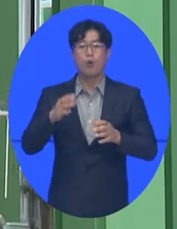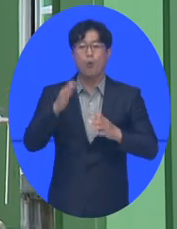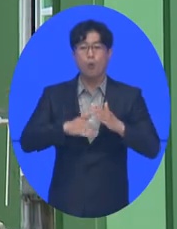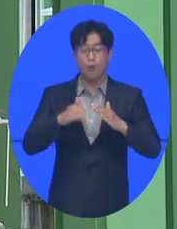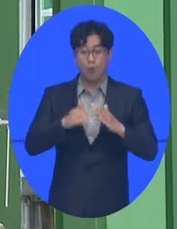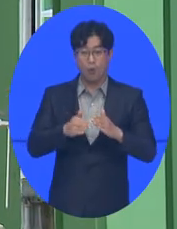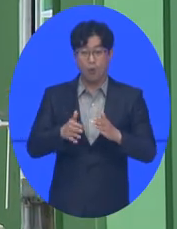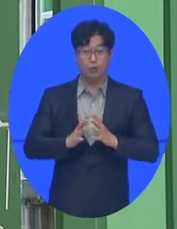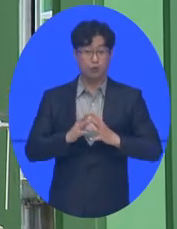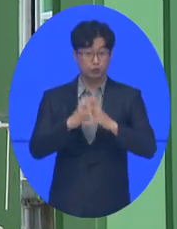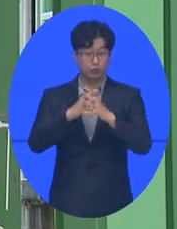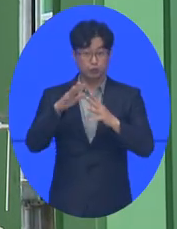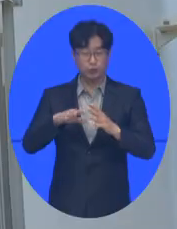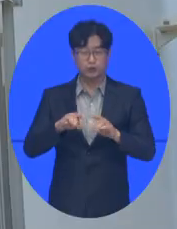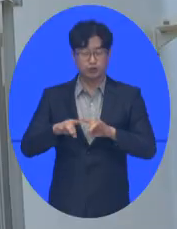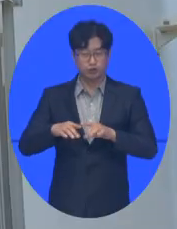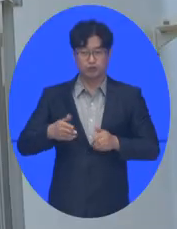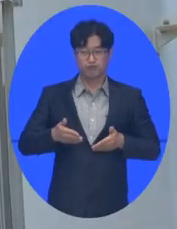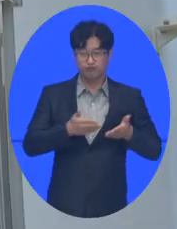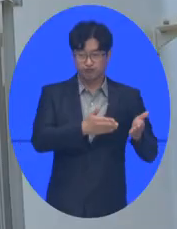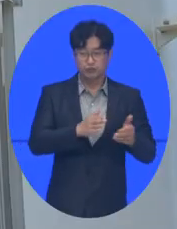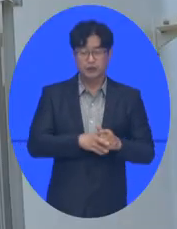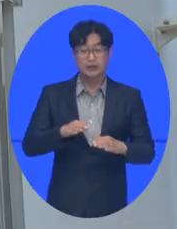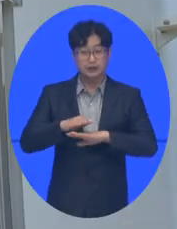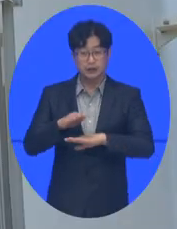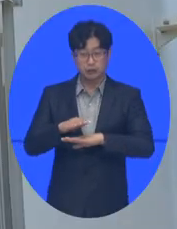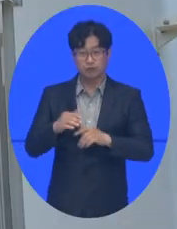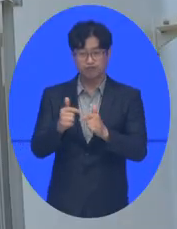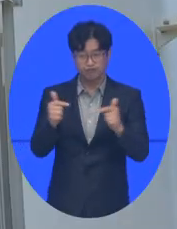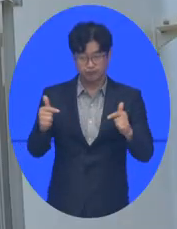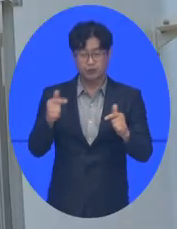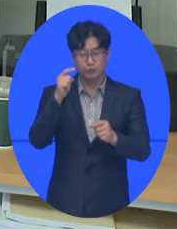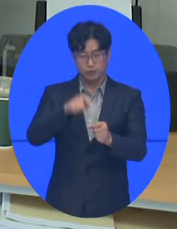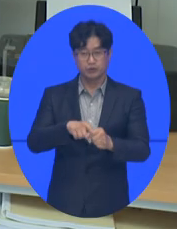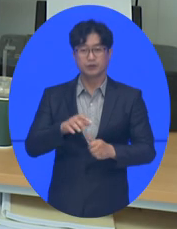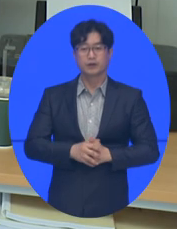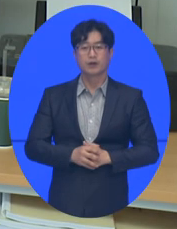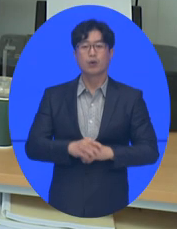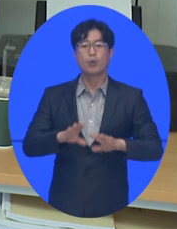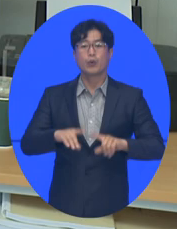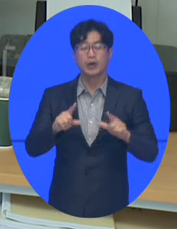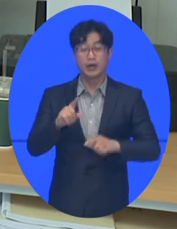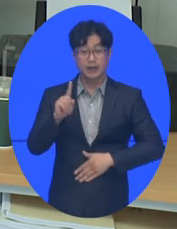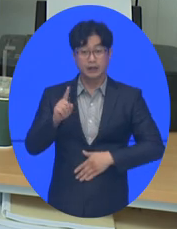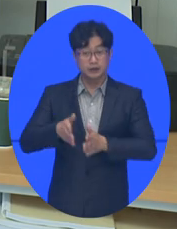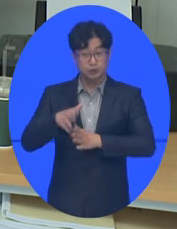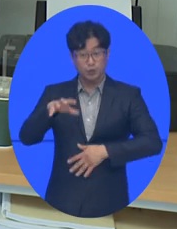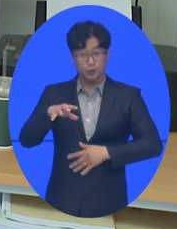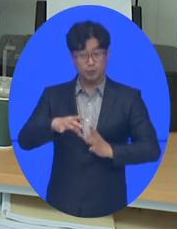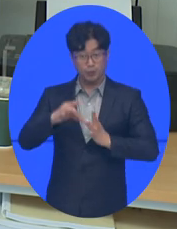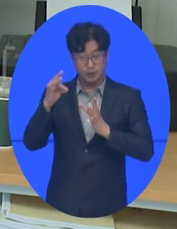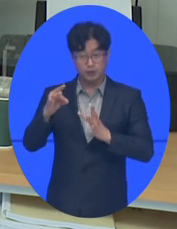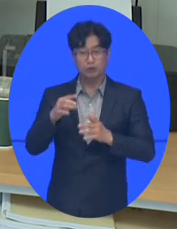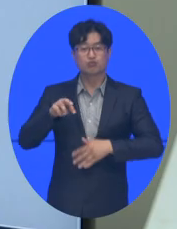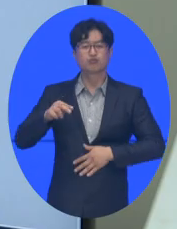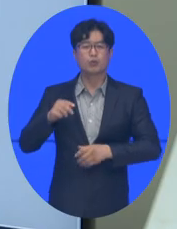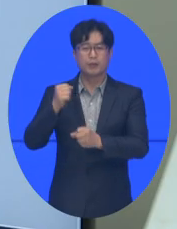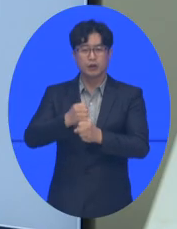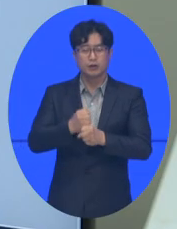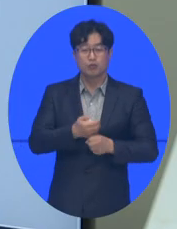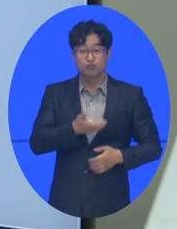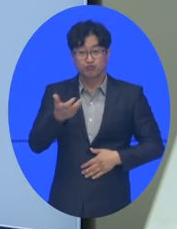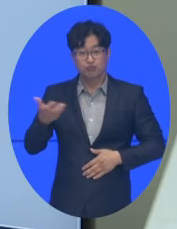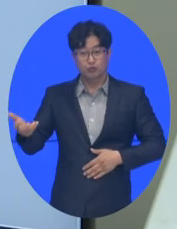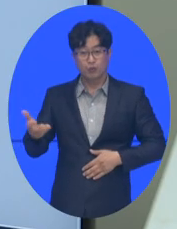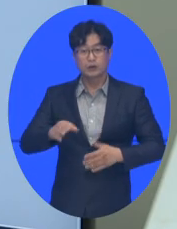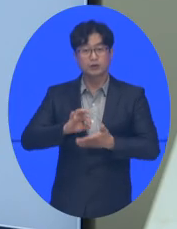건축물에 전력을 공급하며 수소차를 확대하는 형태라고 할 수 있습니다. 올해 1개 시군을 선정해 수소 생산과 유통,